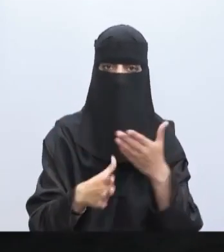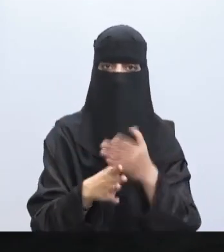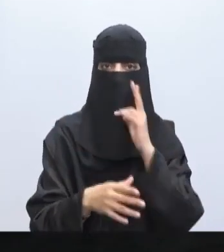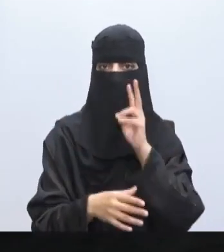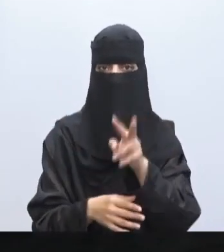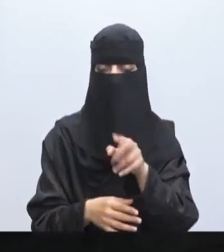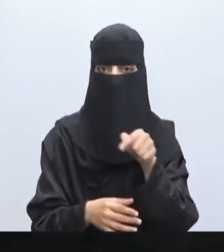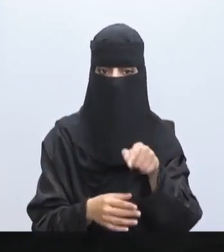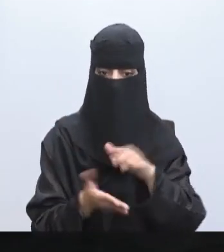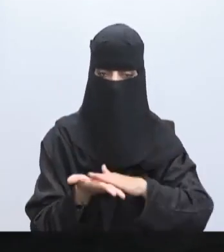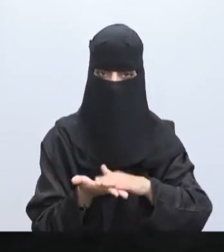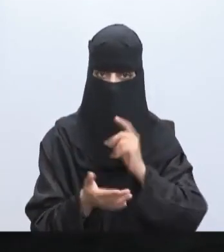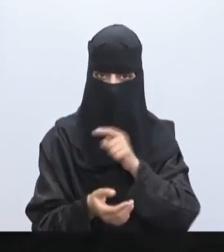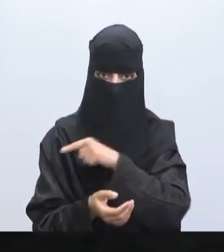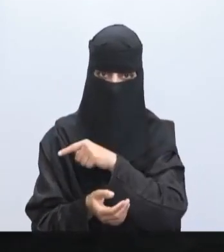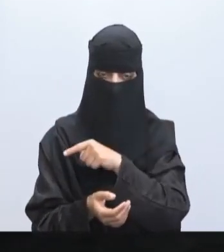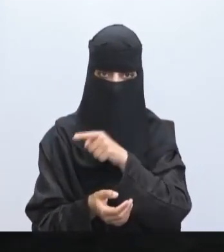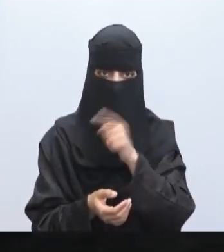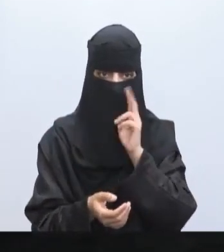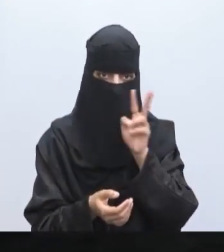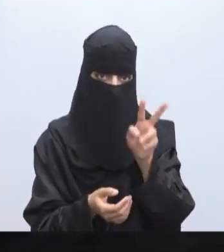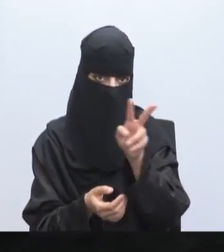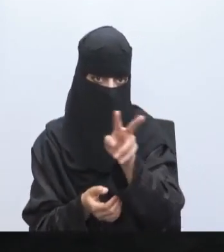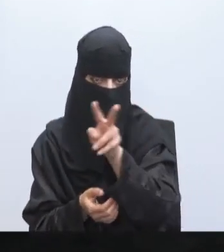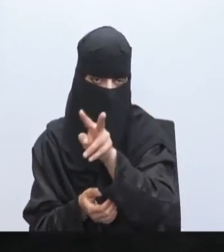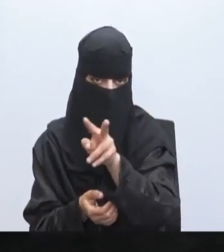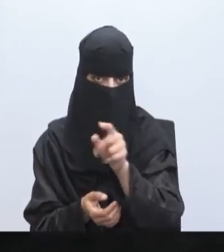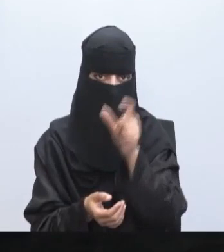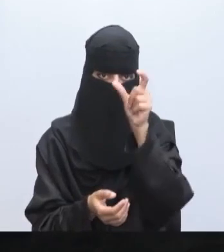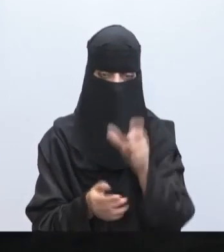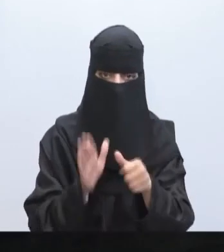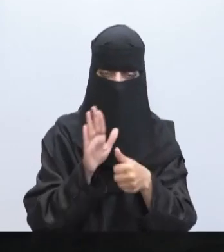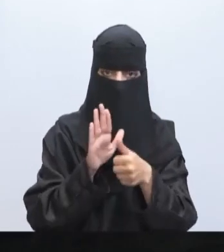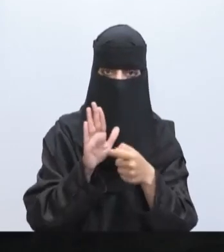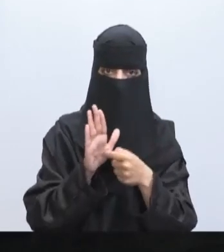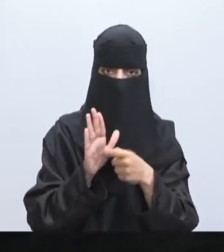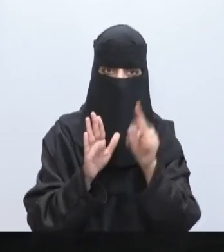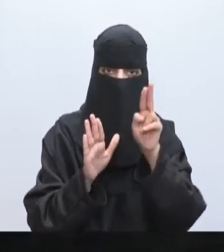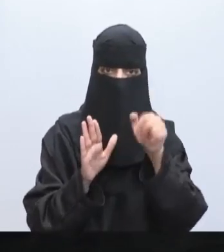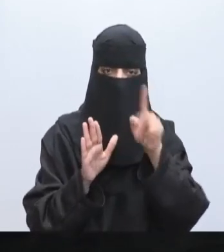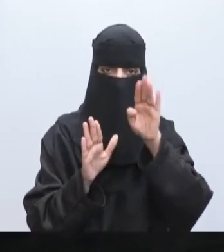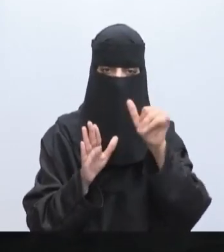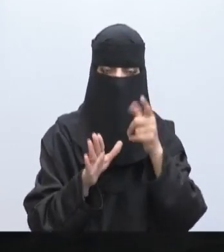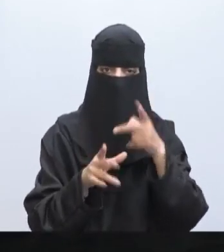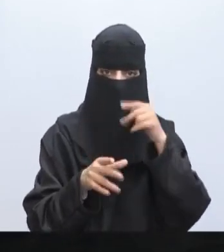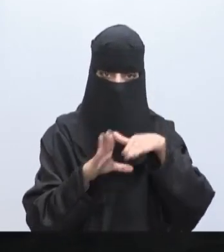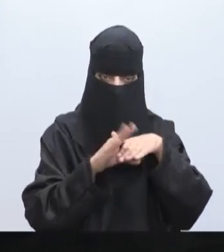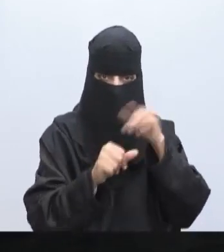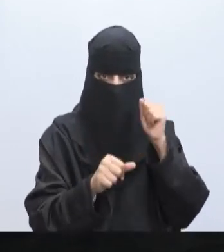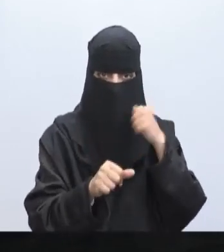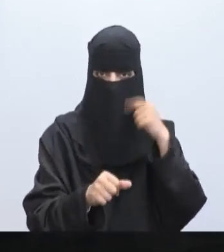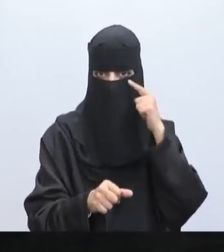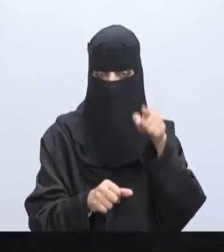وبناتي الطلب في هذه الاثناء استطاع الامام تركي بن عبد الله ان يخرج من الدرعيه من